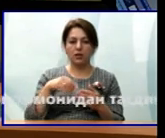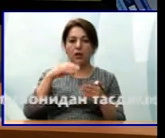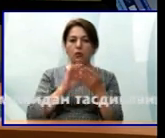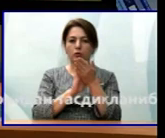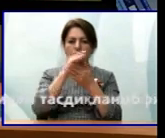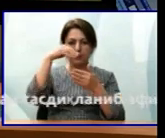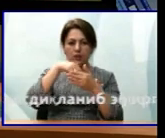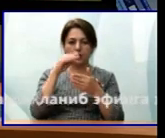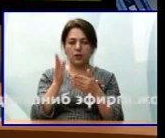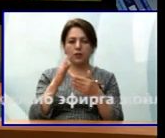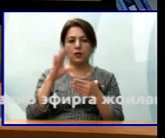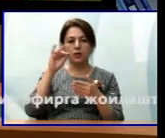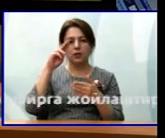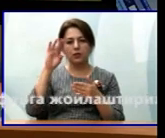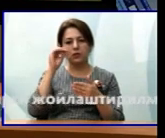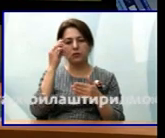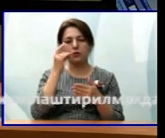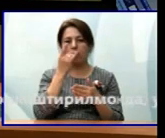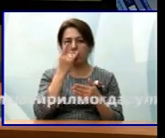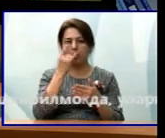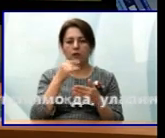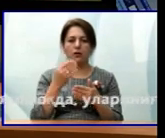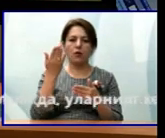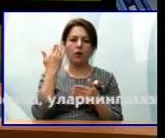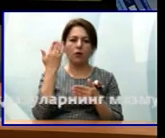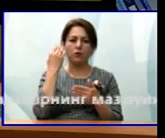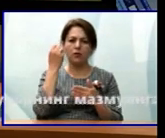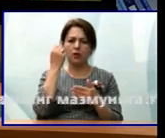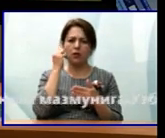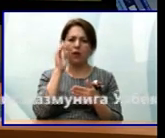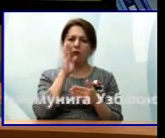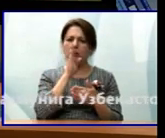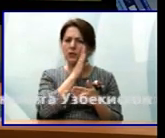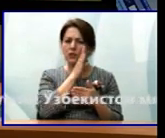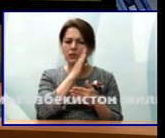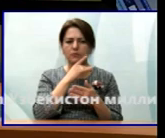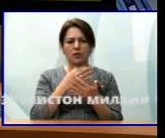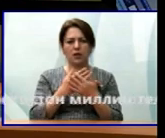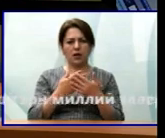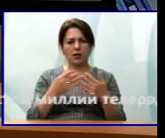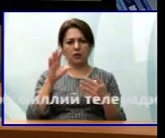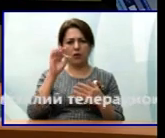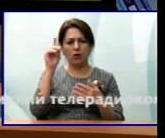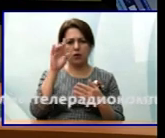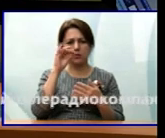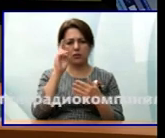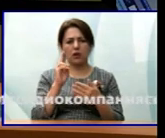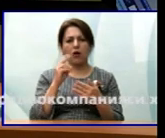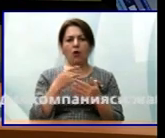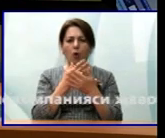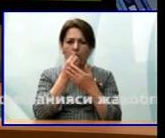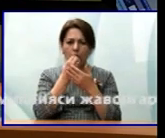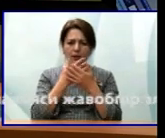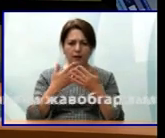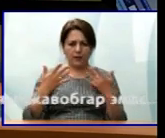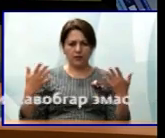Idish qovoqlarimizdan qadimda momolarimiz oziq-ovqat mahsulotlarini sovuq holda saqlash